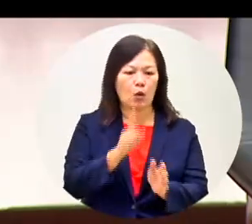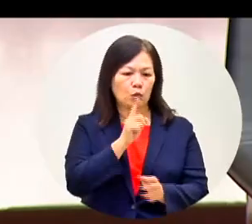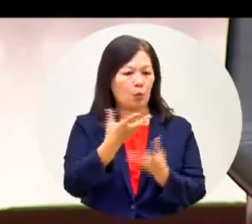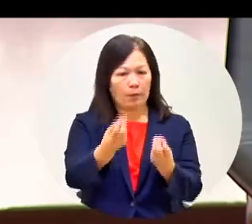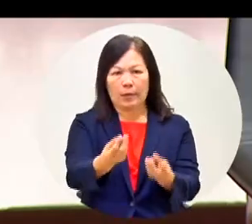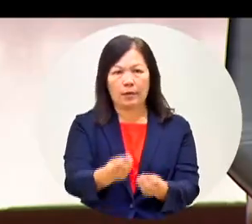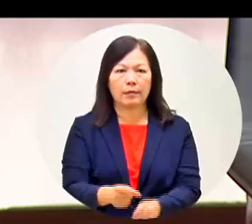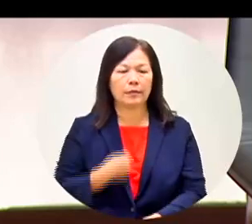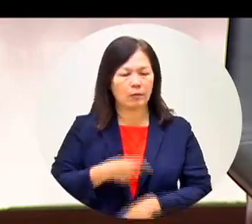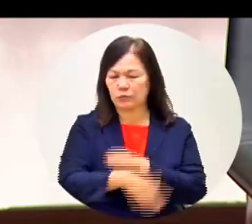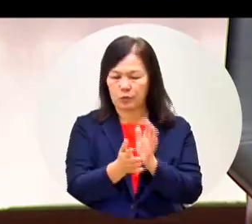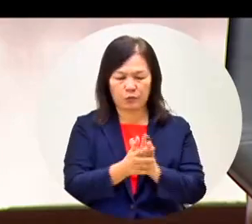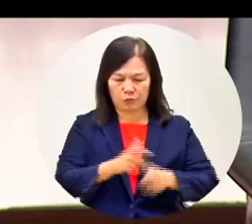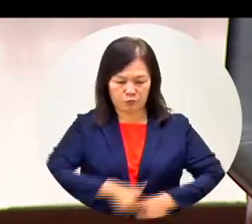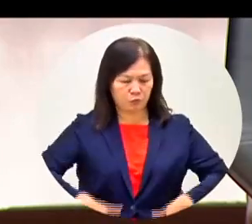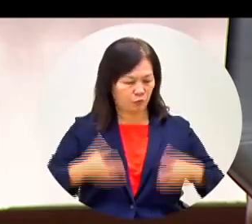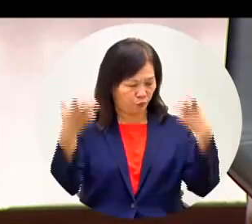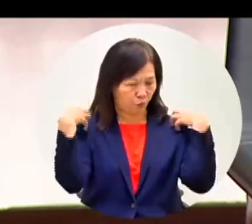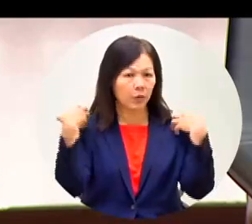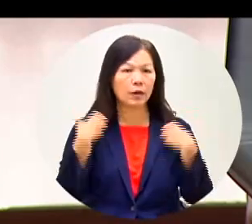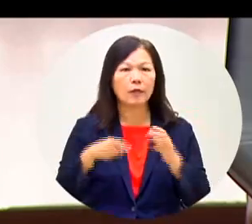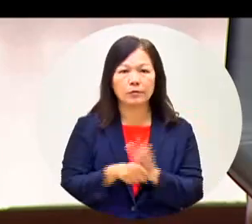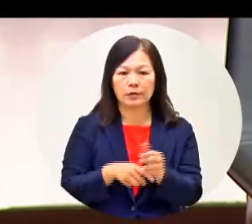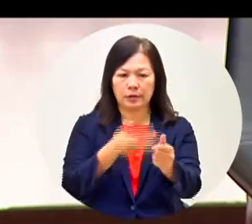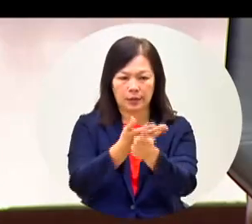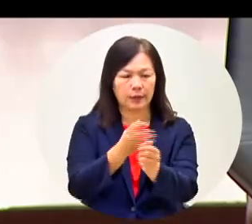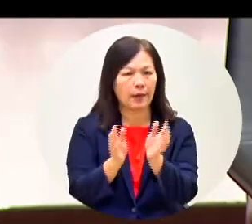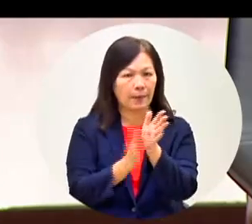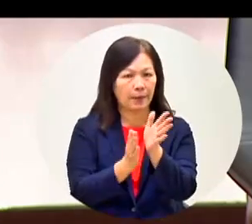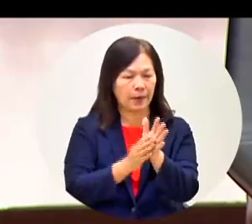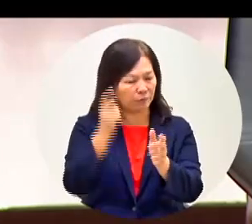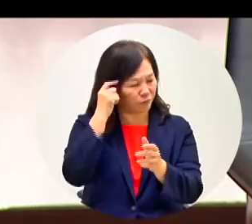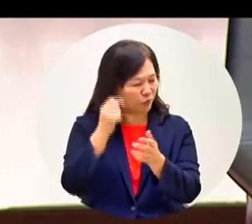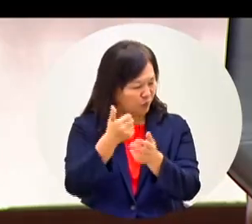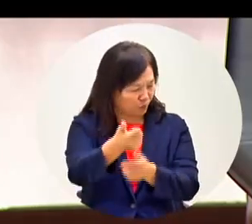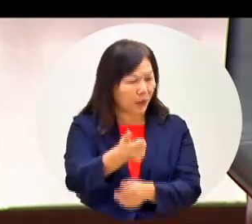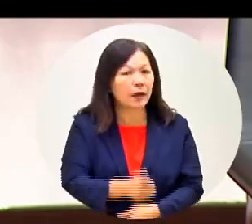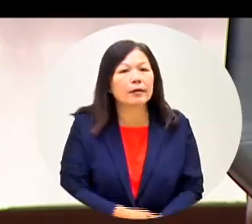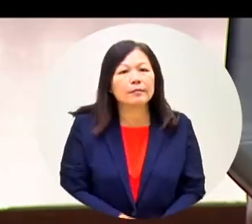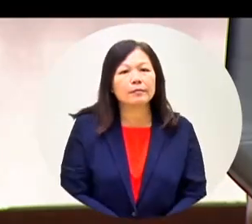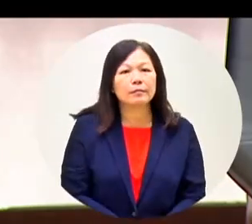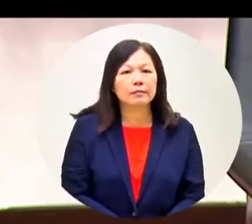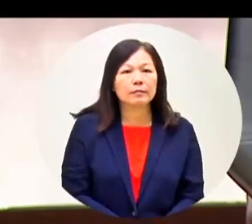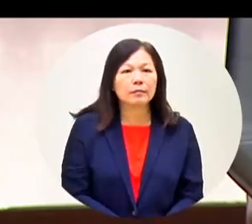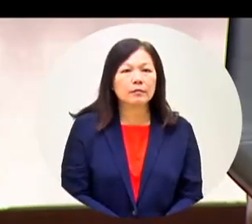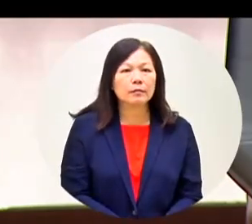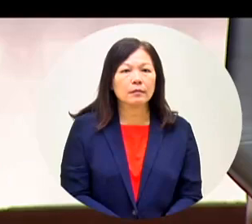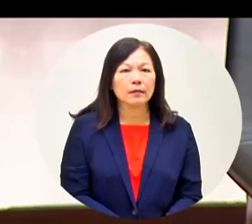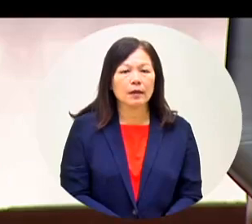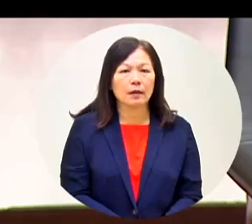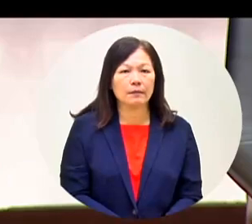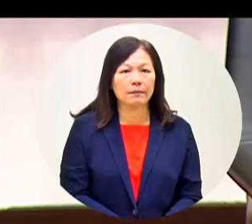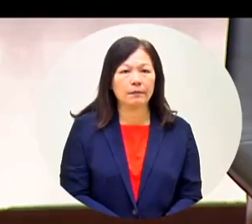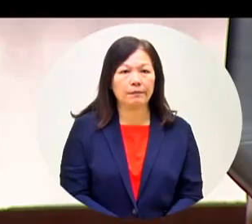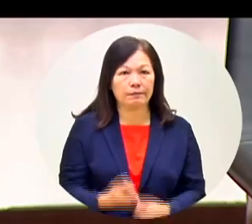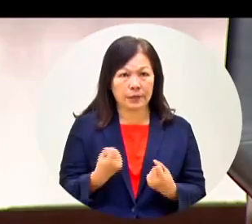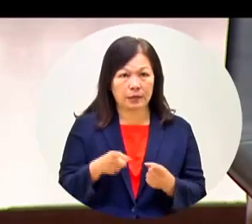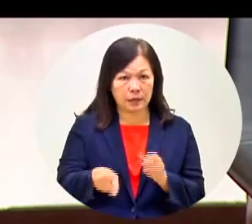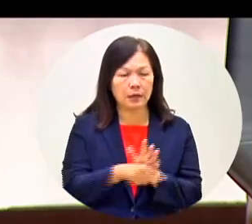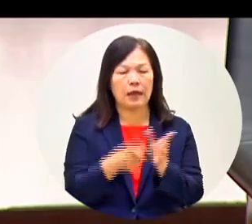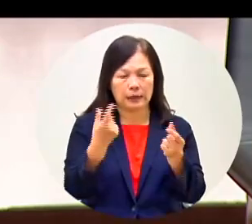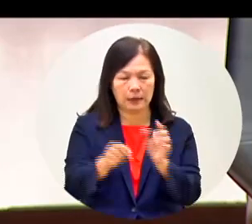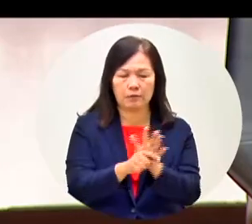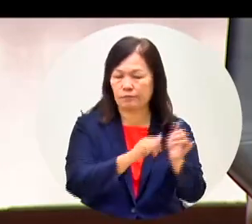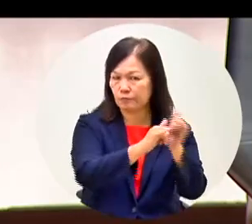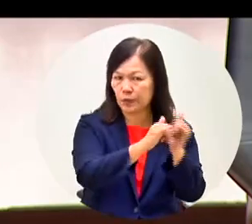的是予以肯定，也非常的了不起。那么但是我们在这边还是要再把市民非常关心的一些议题